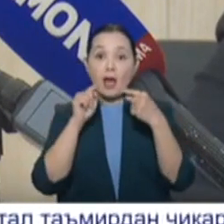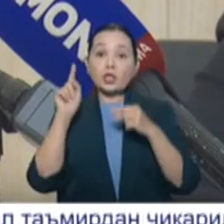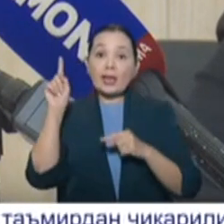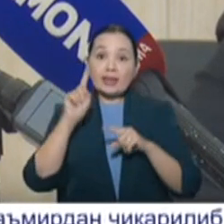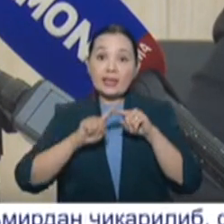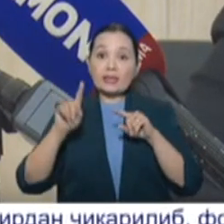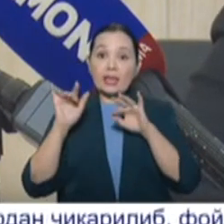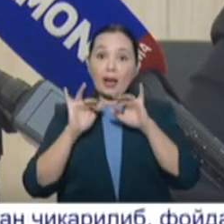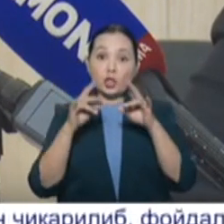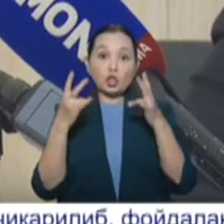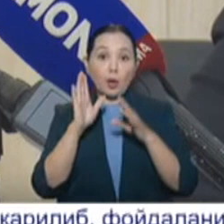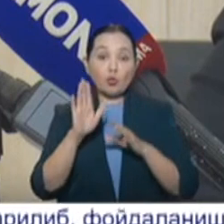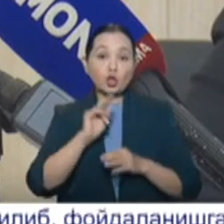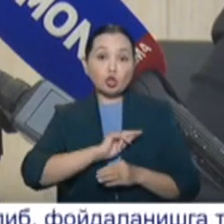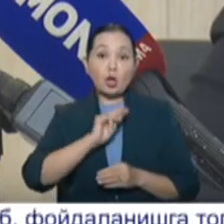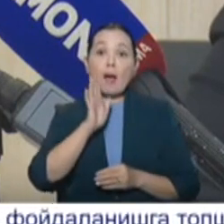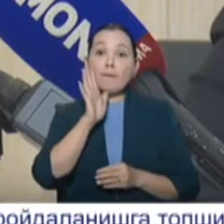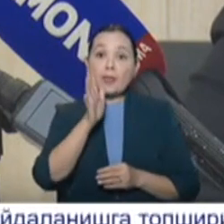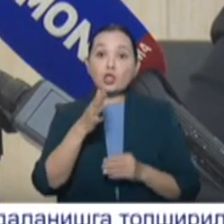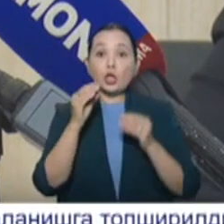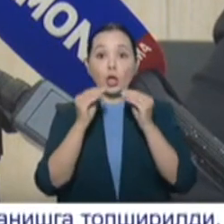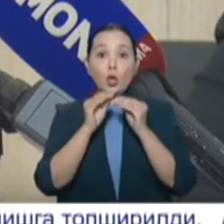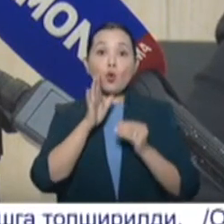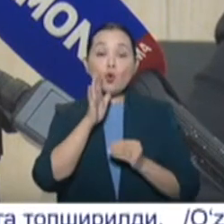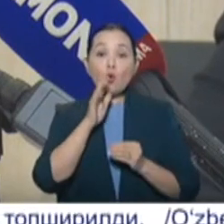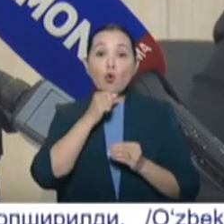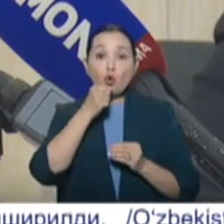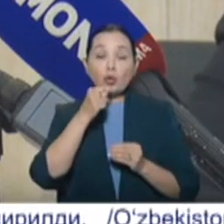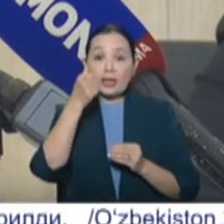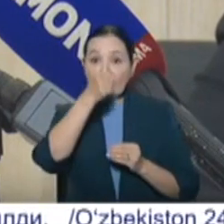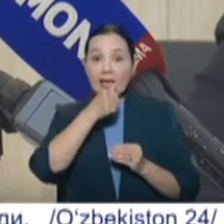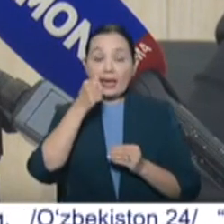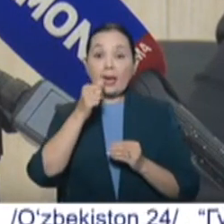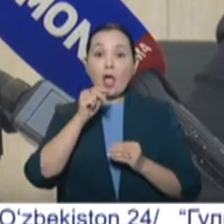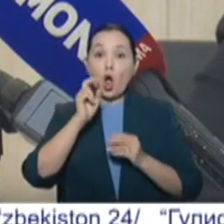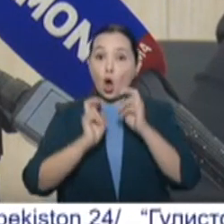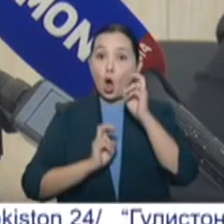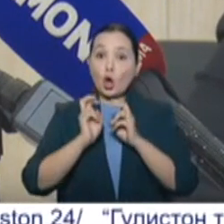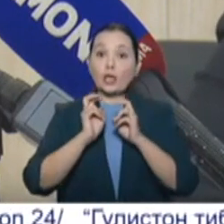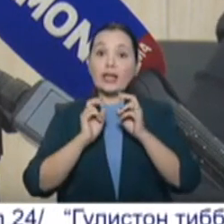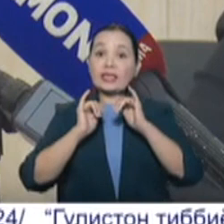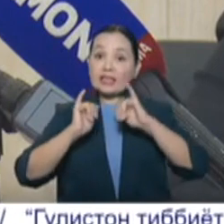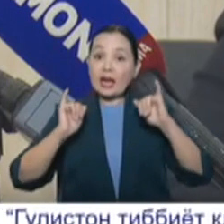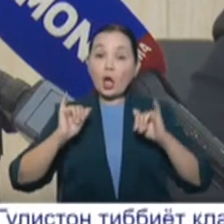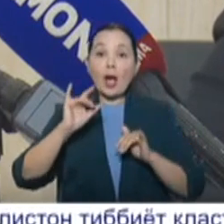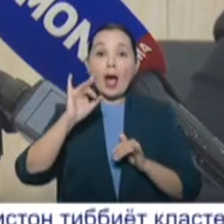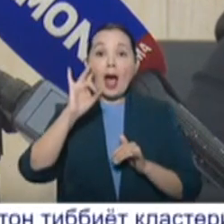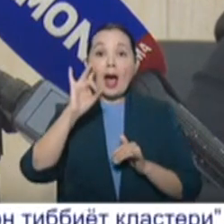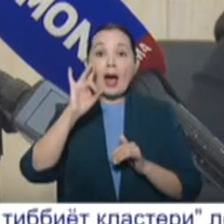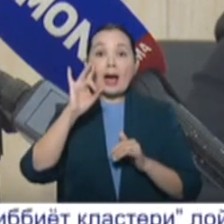ishlar. Bundan tashqari 5 yillik va 10 yillik ikkala korxonani strategiyasini ishlab chiqish, ya'ni